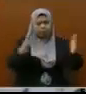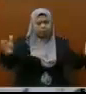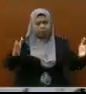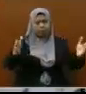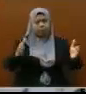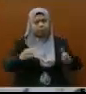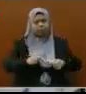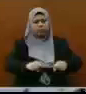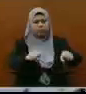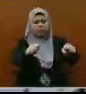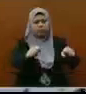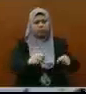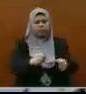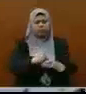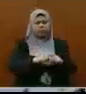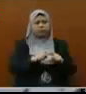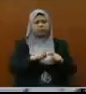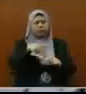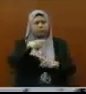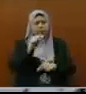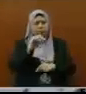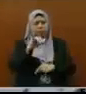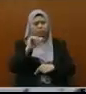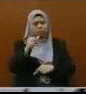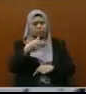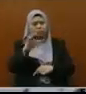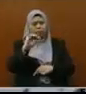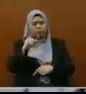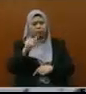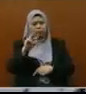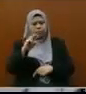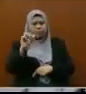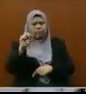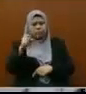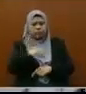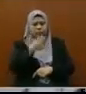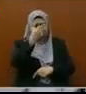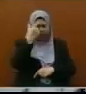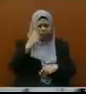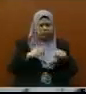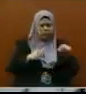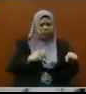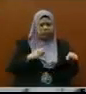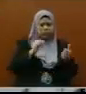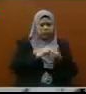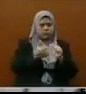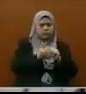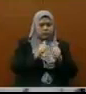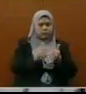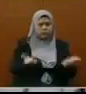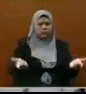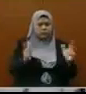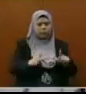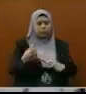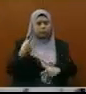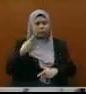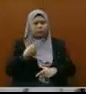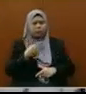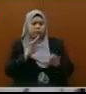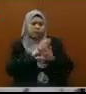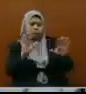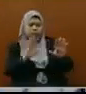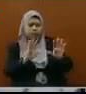isu yang berlaku di Paya Jaras ini juga perlu diberikan perhatian, kerana isu yang berlaku di Paya Jaras ini, kita sebenarnya tidak